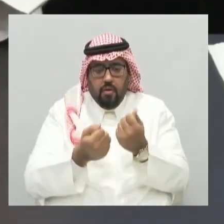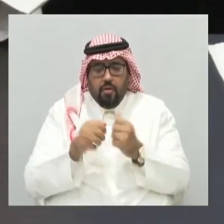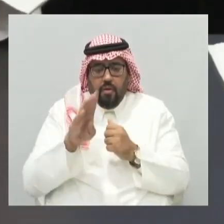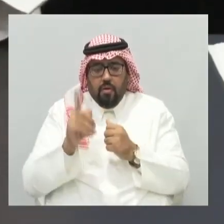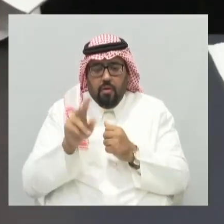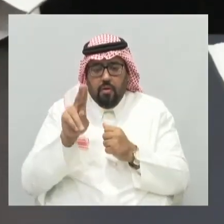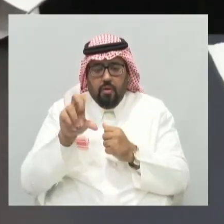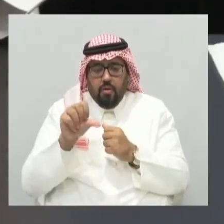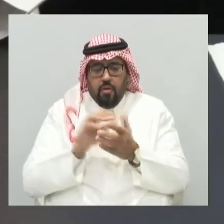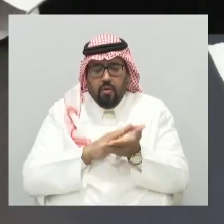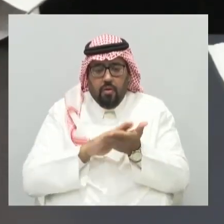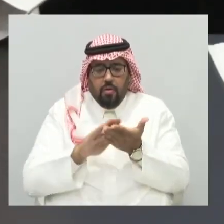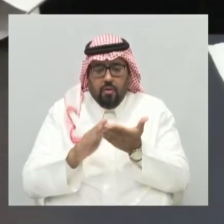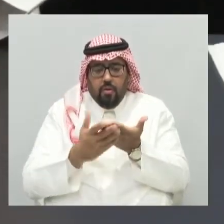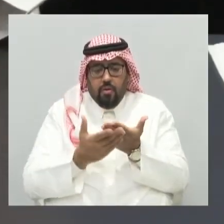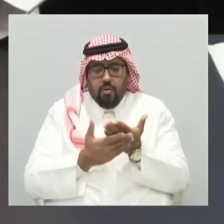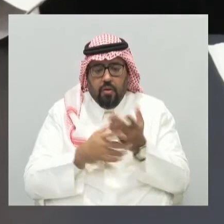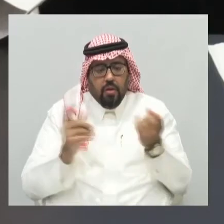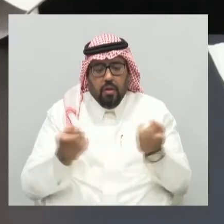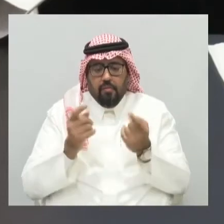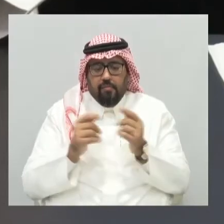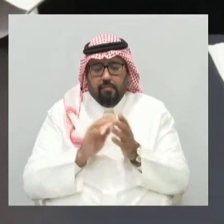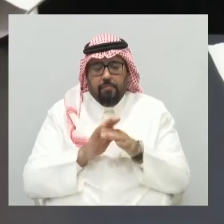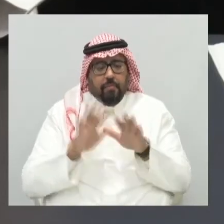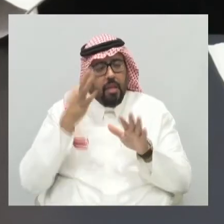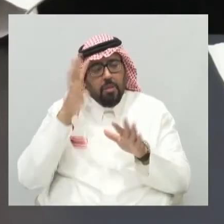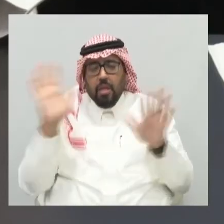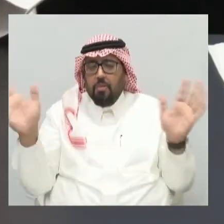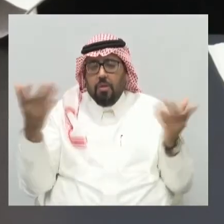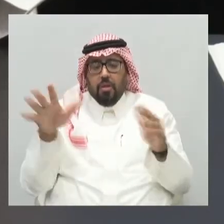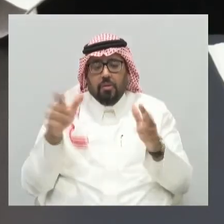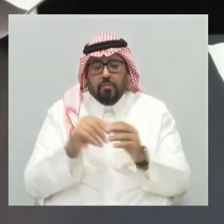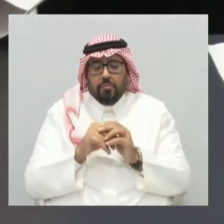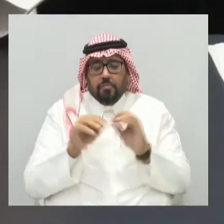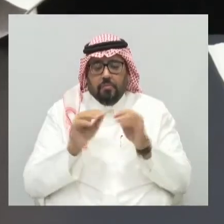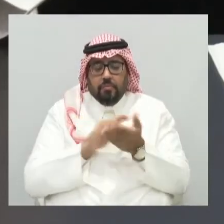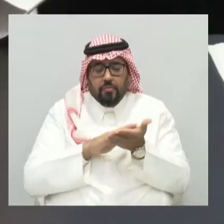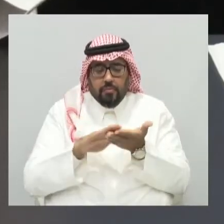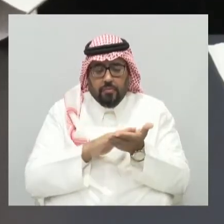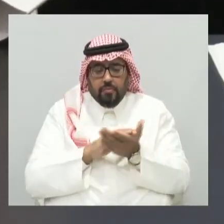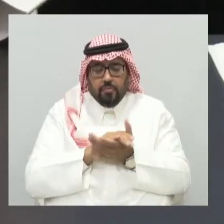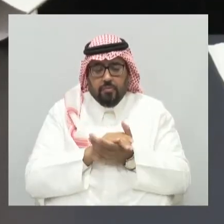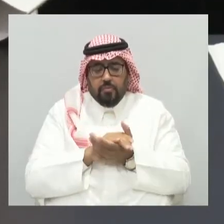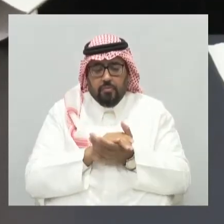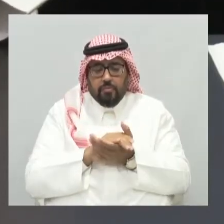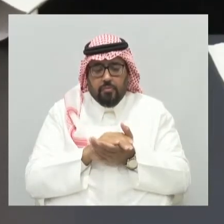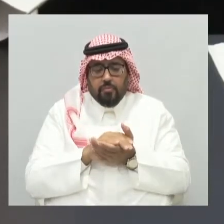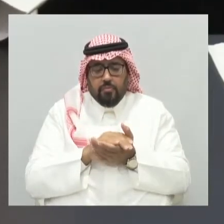طيب اجهز على كرتون عادي كرتون نجده في كل مكان اخذ لقطعه كرتون